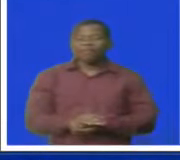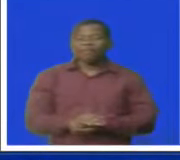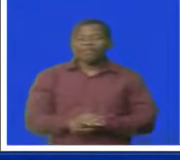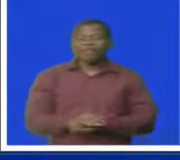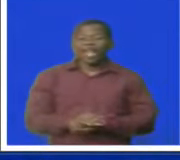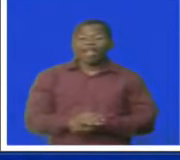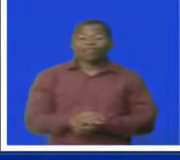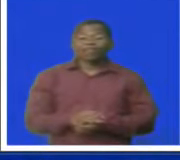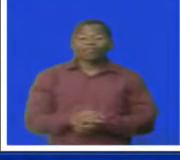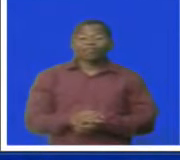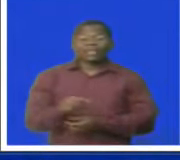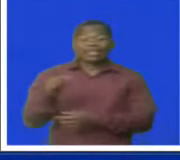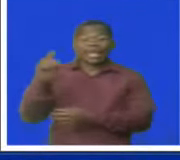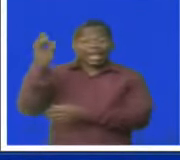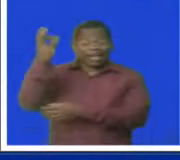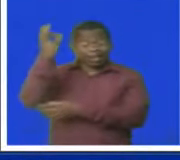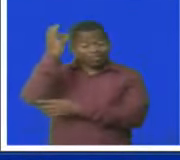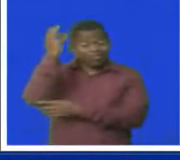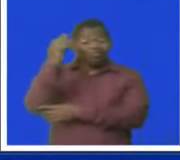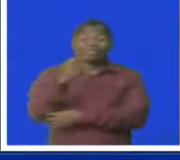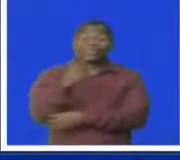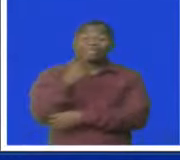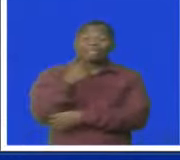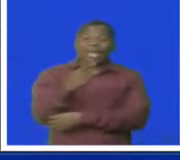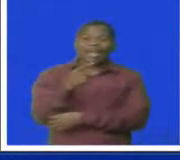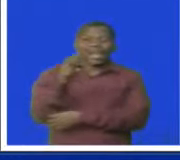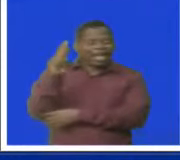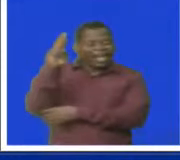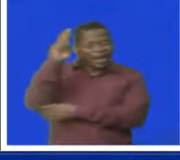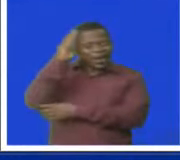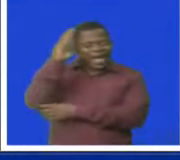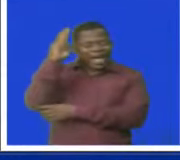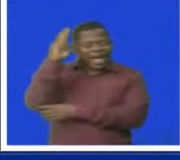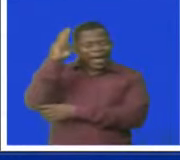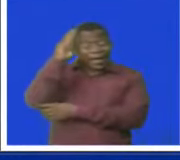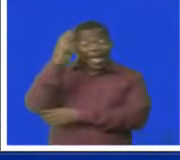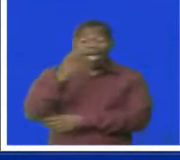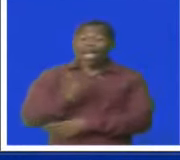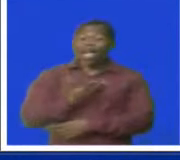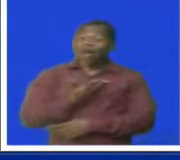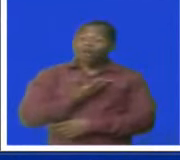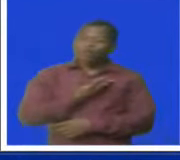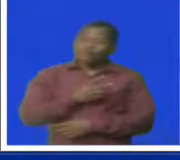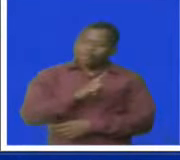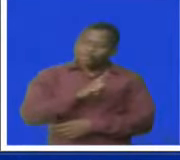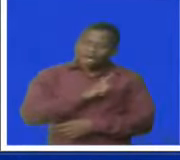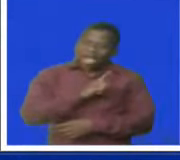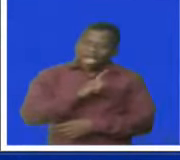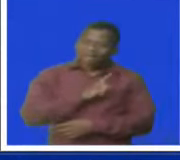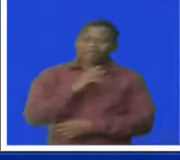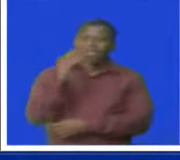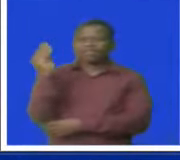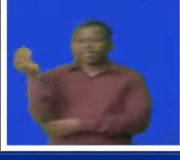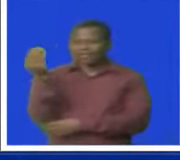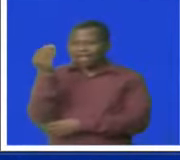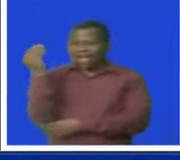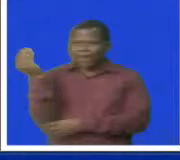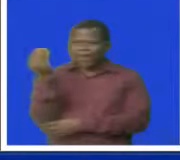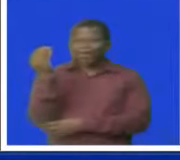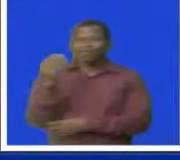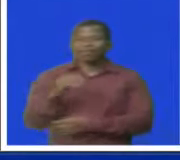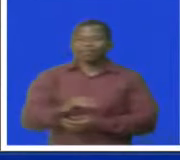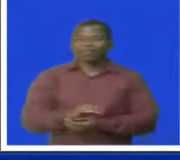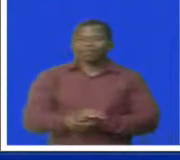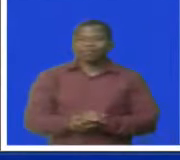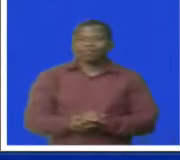kakhulu ngoba ningemachawe umphathi sifunda wesigotsi saseshiselweni Dr. Vincent Mhlanga ubonge silo